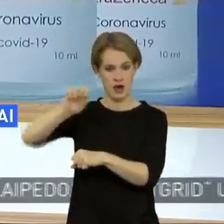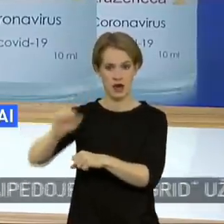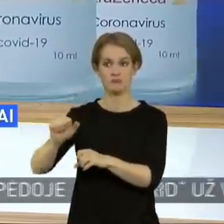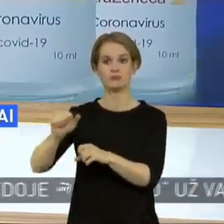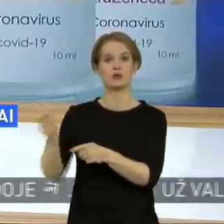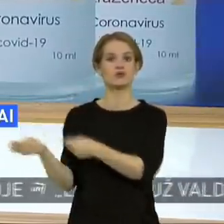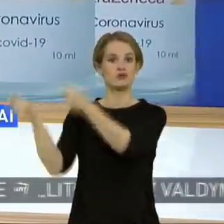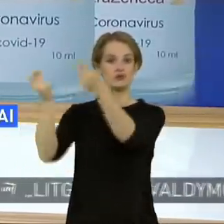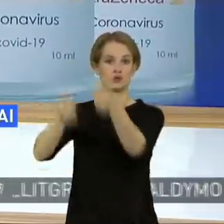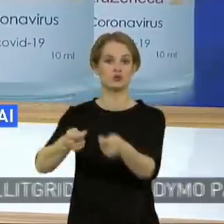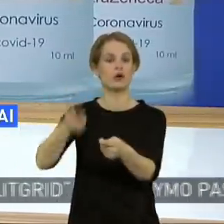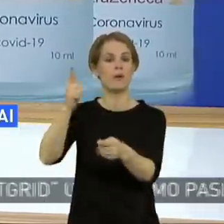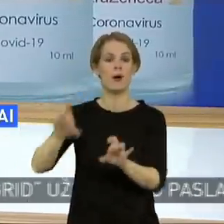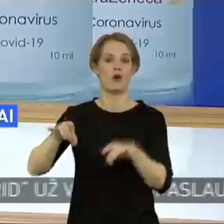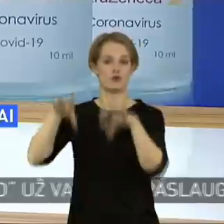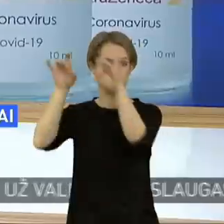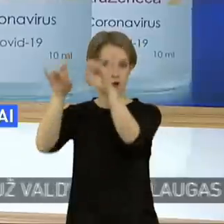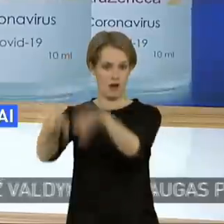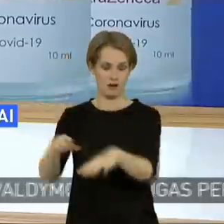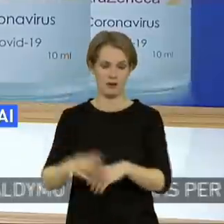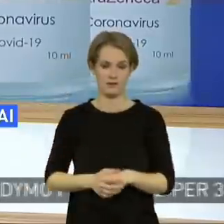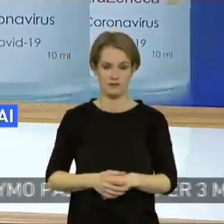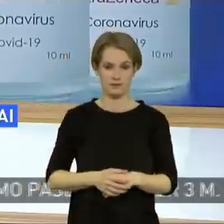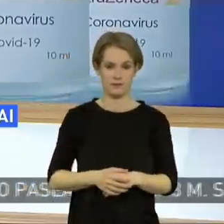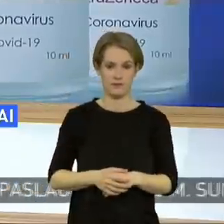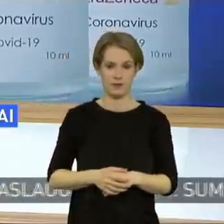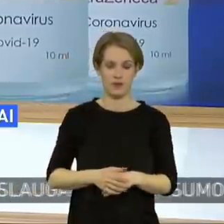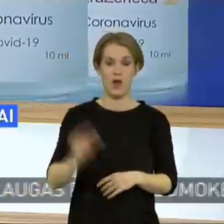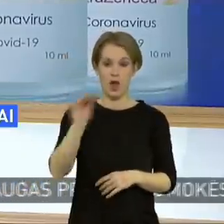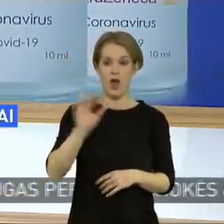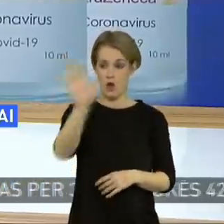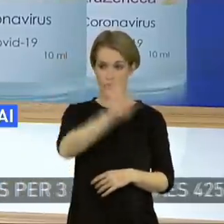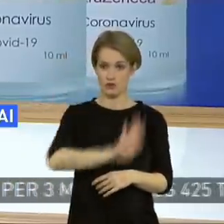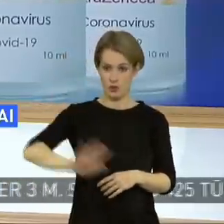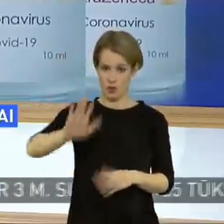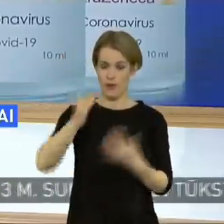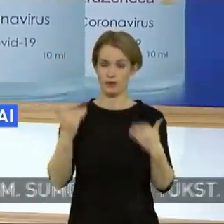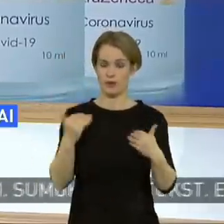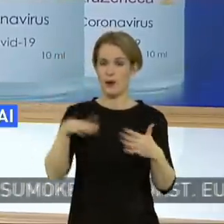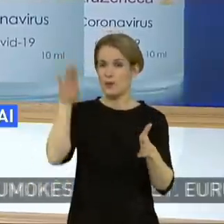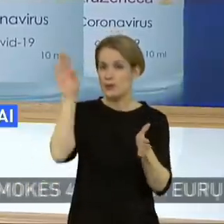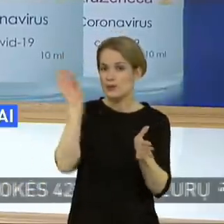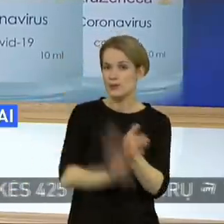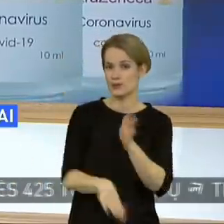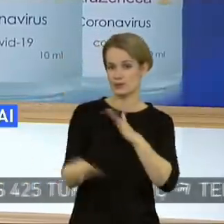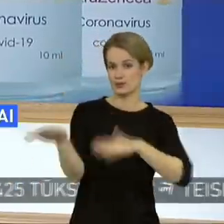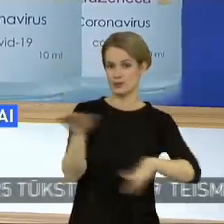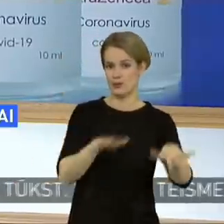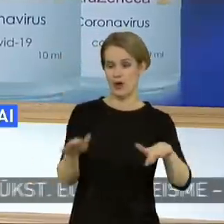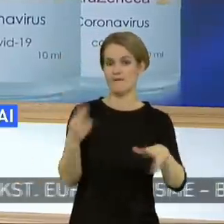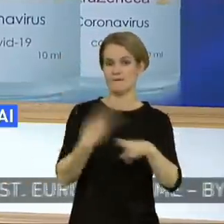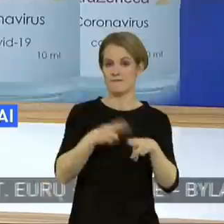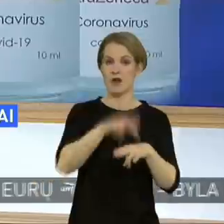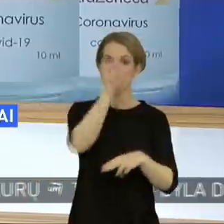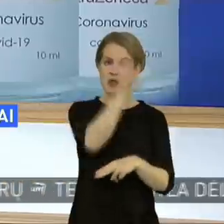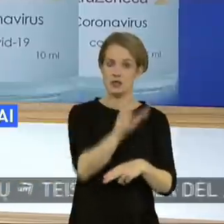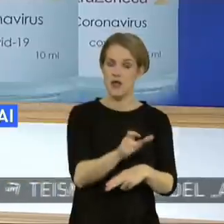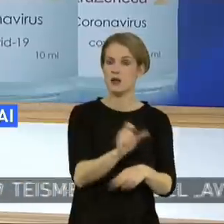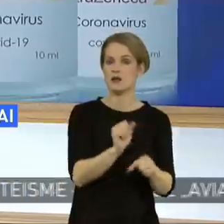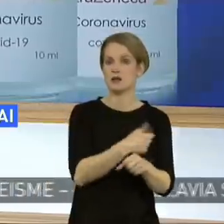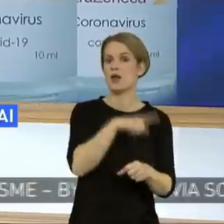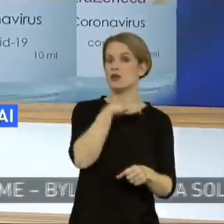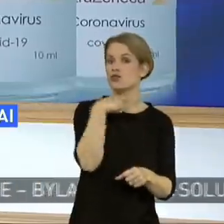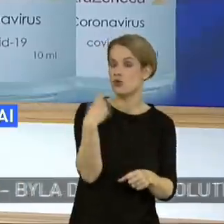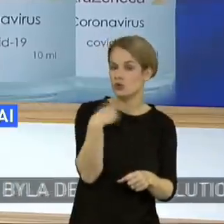paragino sprendimą peržvelgti, bet pažymėjo, kad Europoje padėtis kur kas blogesnė ir skiepų jai reikia labiau. Pavyzdį rodo